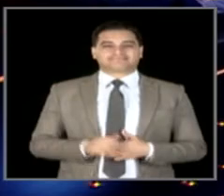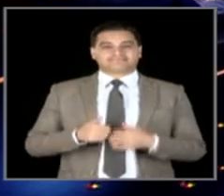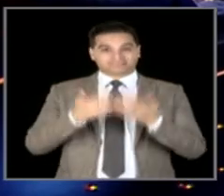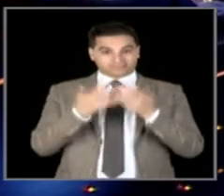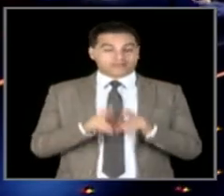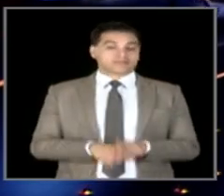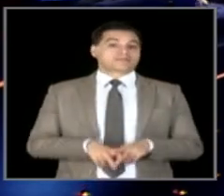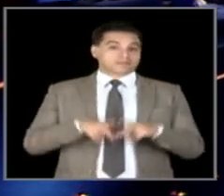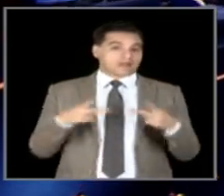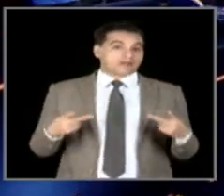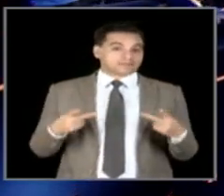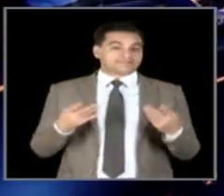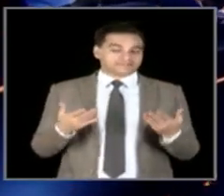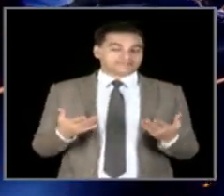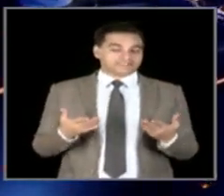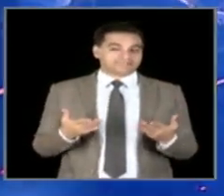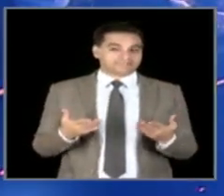النتيجه اتغيرت.